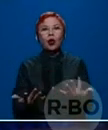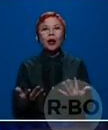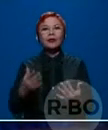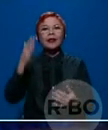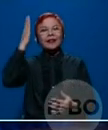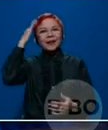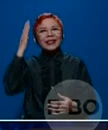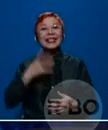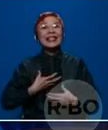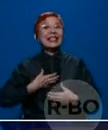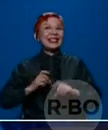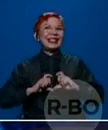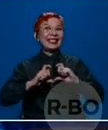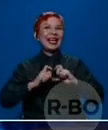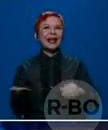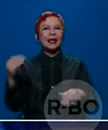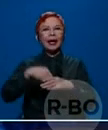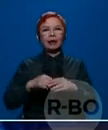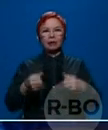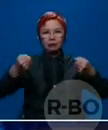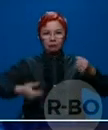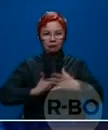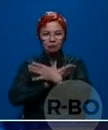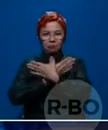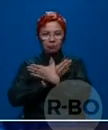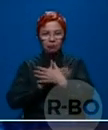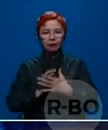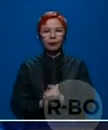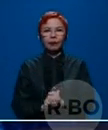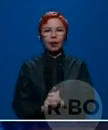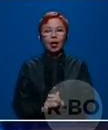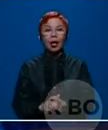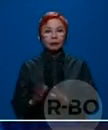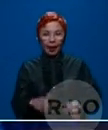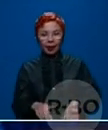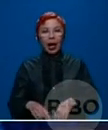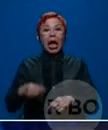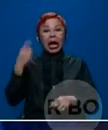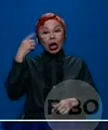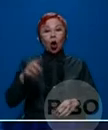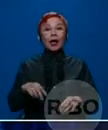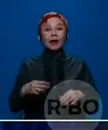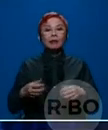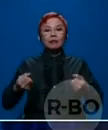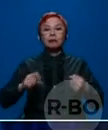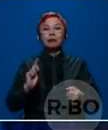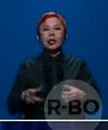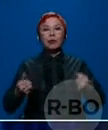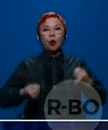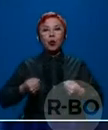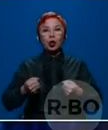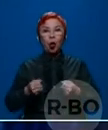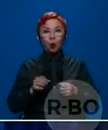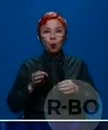saya mengirim pesan bahwa orang yang bisa bayar mobil R miliar juga naik kendaraan umum itu efeknya luar biasa saya